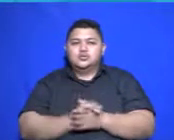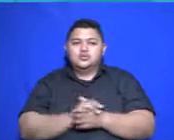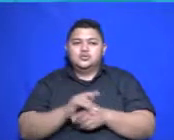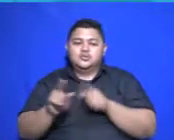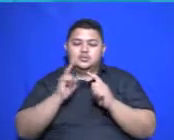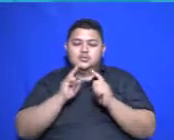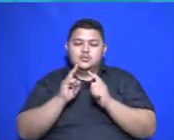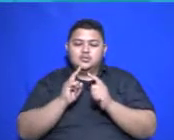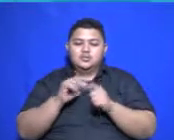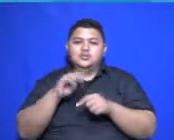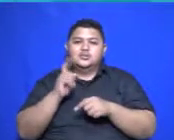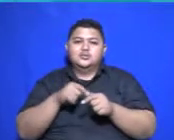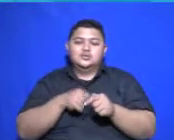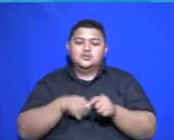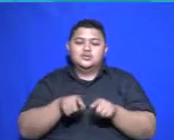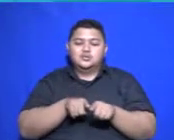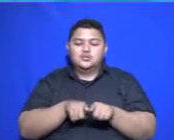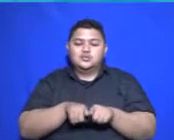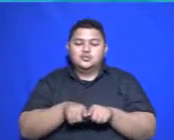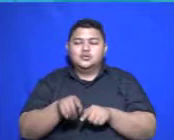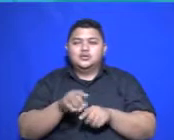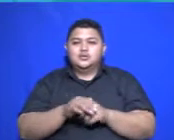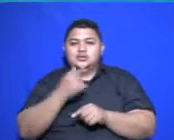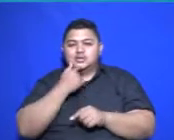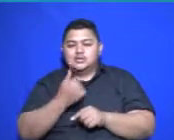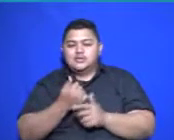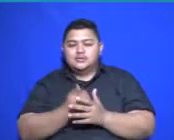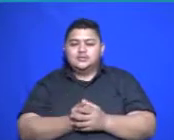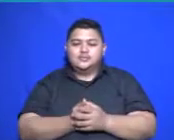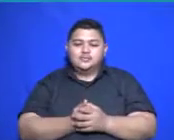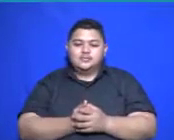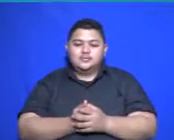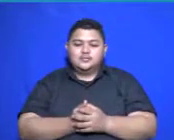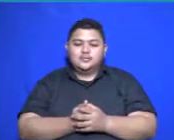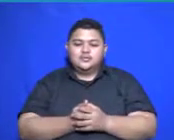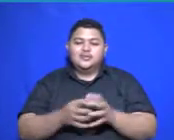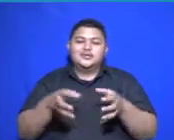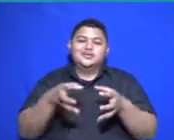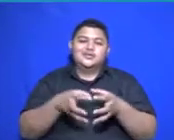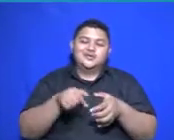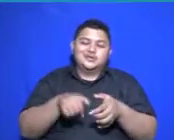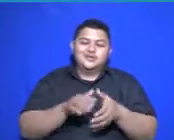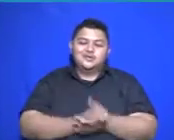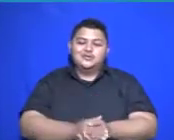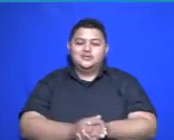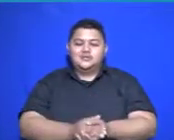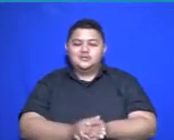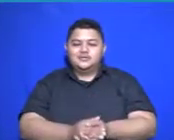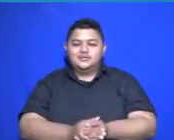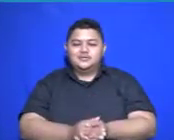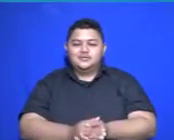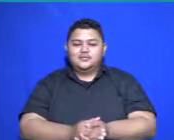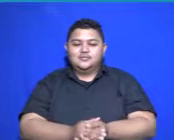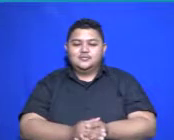diskusi kali ini dipandu oleh ibu yang tercantik di ruangan ini, Ibu Adita Irawati, staf